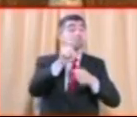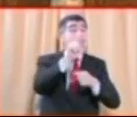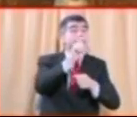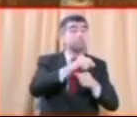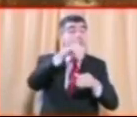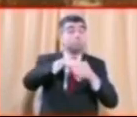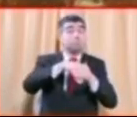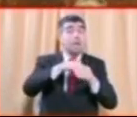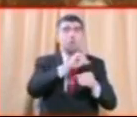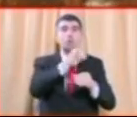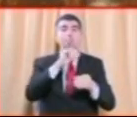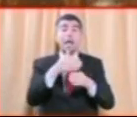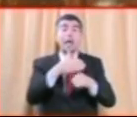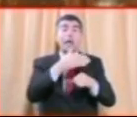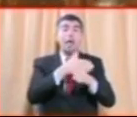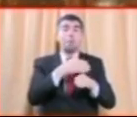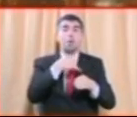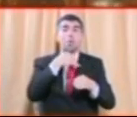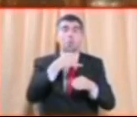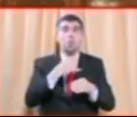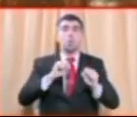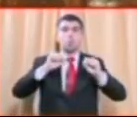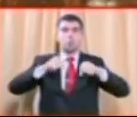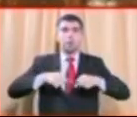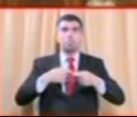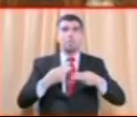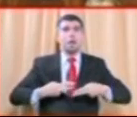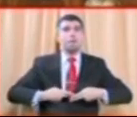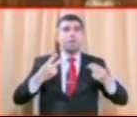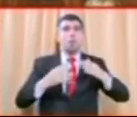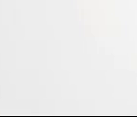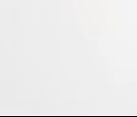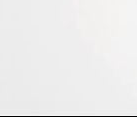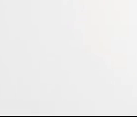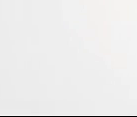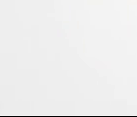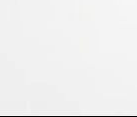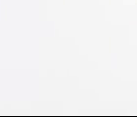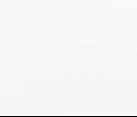لم تكن له الصفة، ولذلك نحن كذلك نطالب برفع الجلسة 5 دقائق.